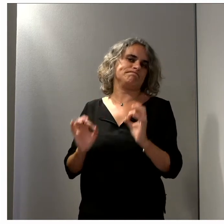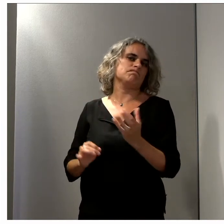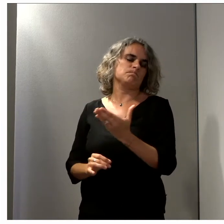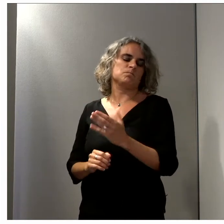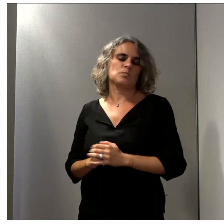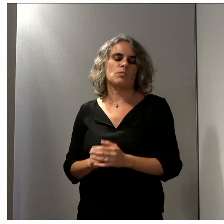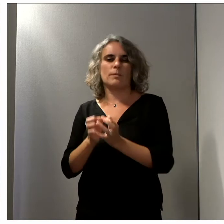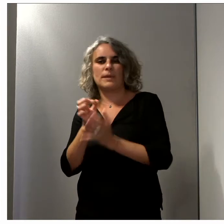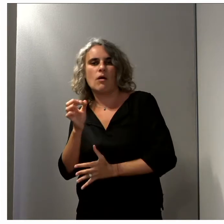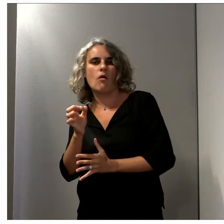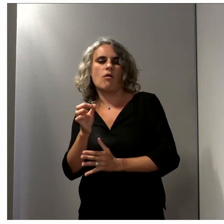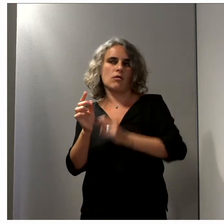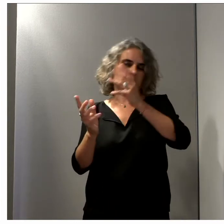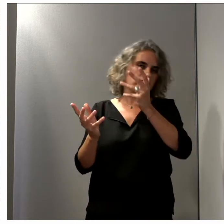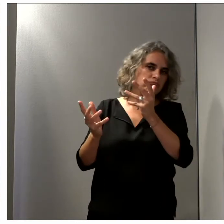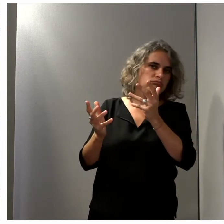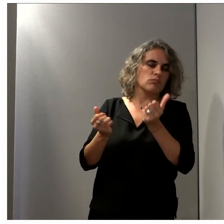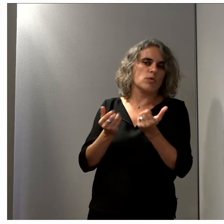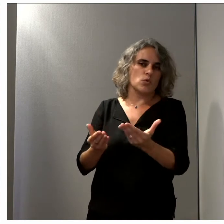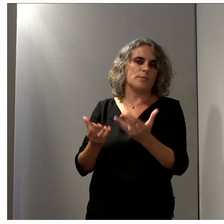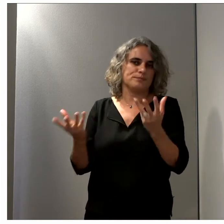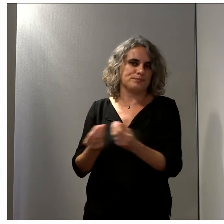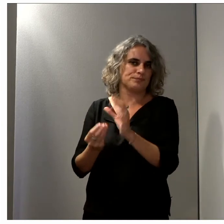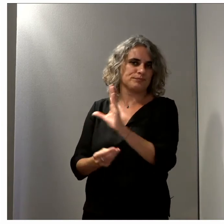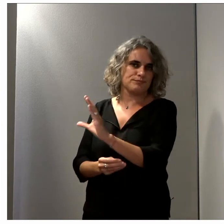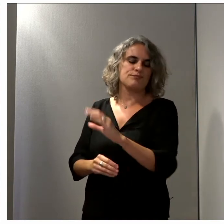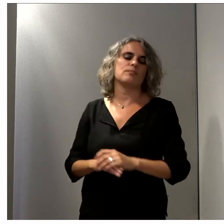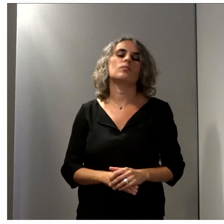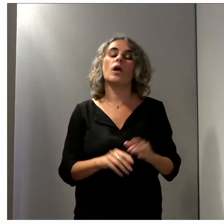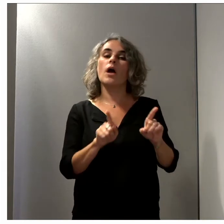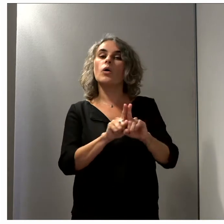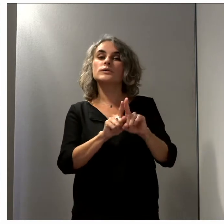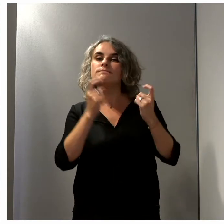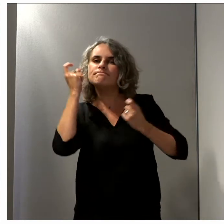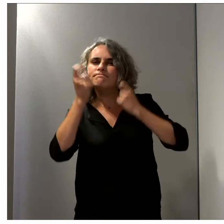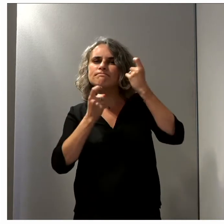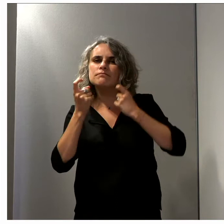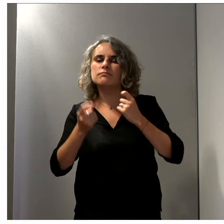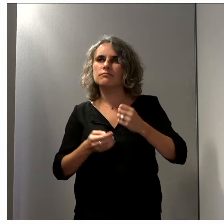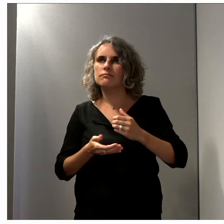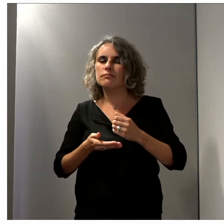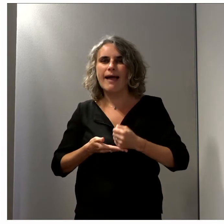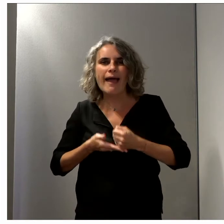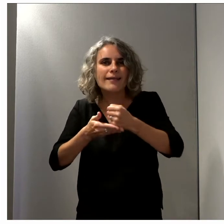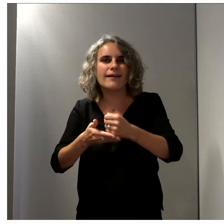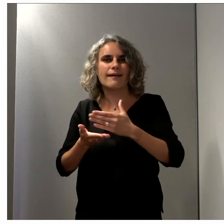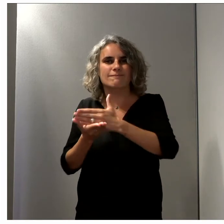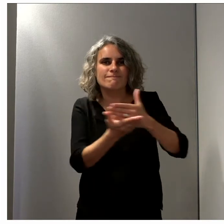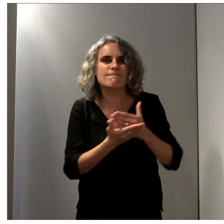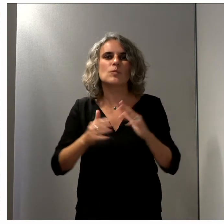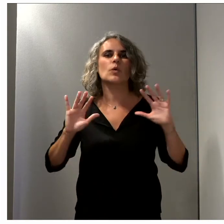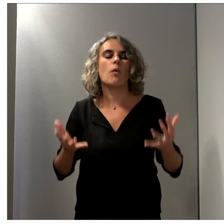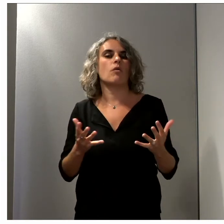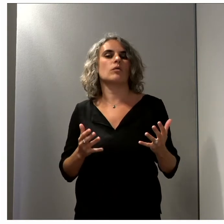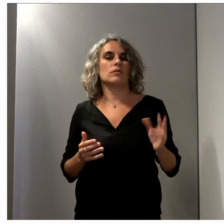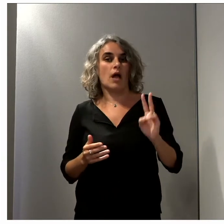propositions sur la lutte contre l'isolement. Alors ensuite, on s'est interrogé sur quelles étaient les formes d'entraide qu'on pouvait développer, qui